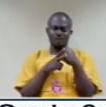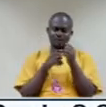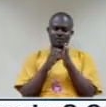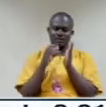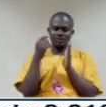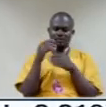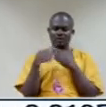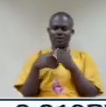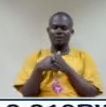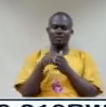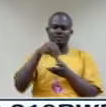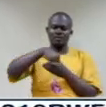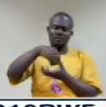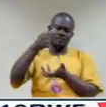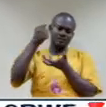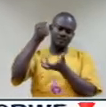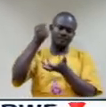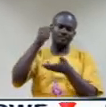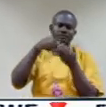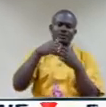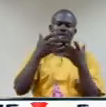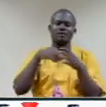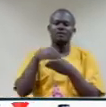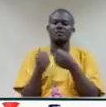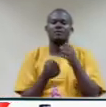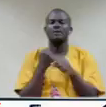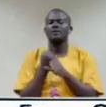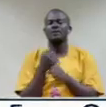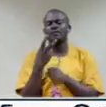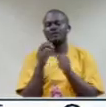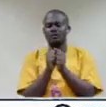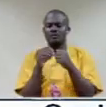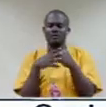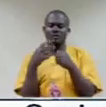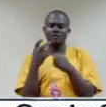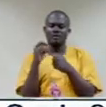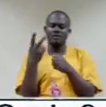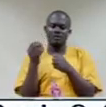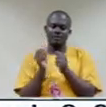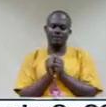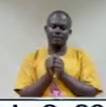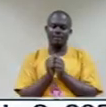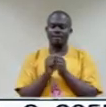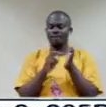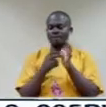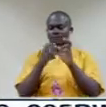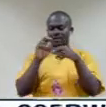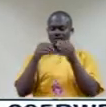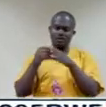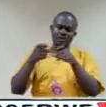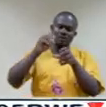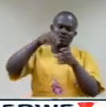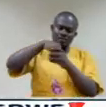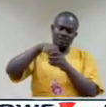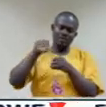317.1 yari ku ngengo y'imari irangira muri uyu mwaka w'ingengo y'imari wa 2019-2020 bivugwa ko hiyongereyeho